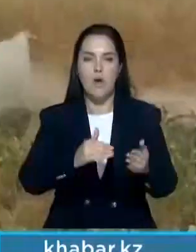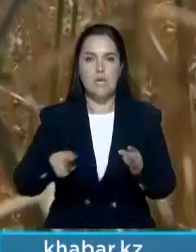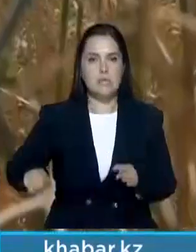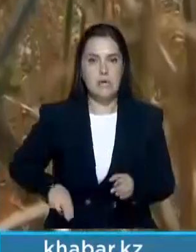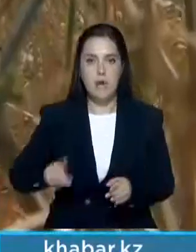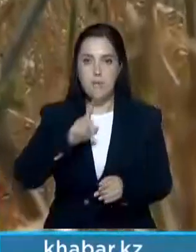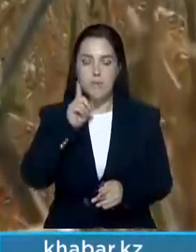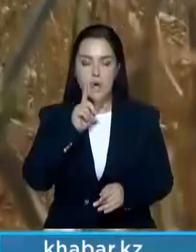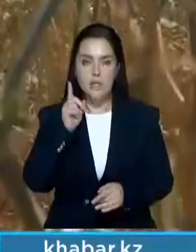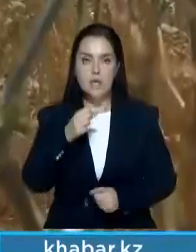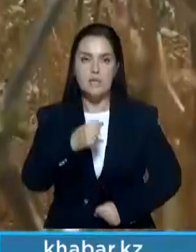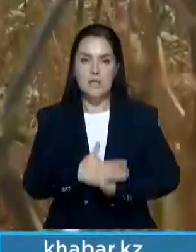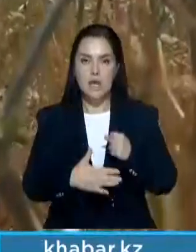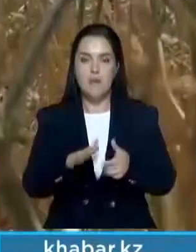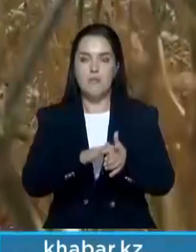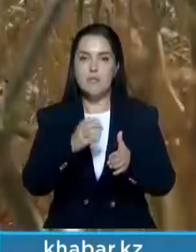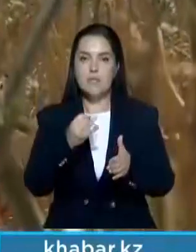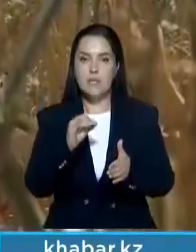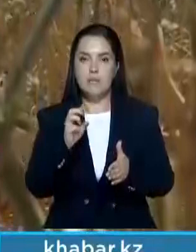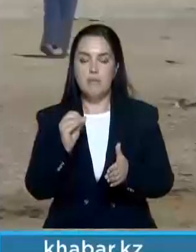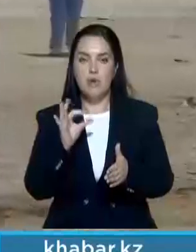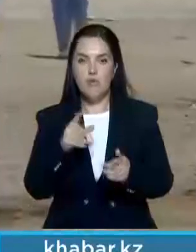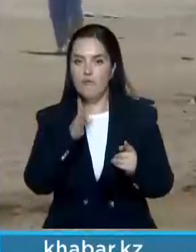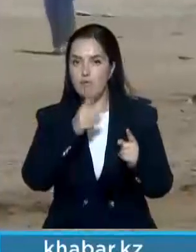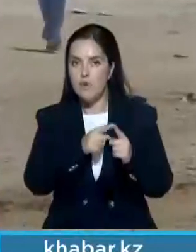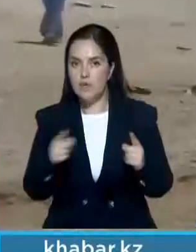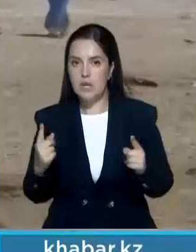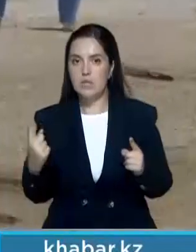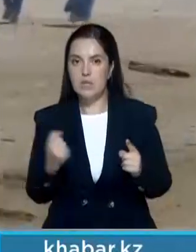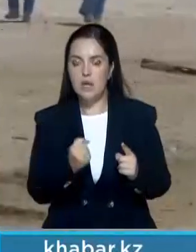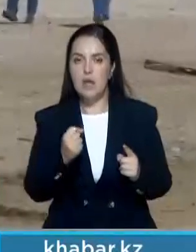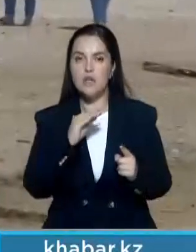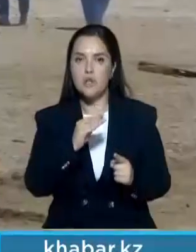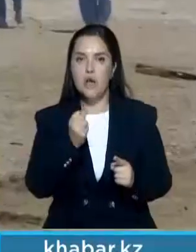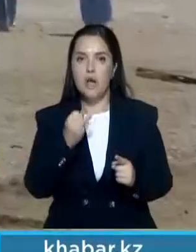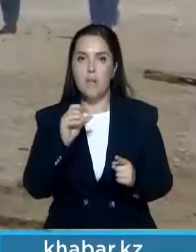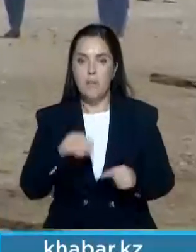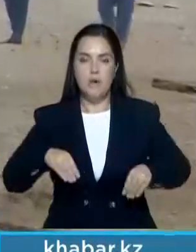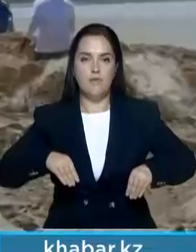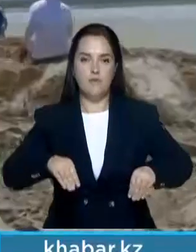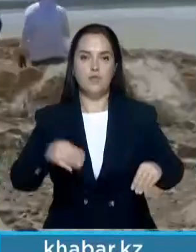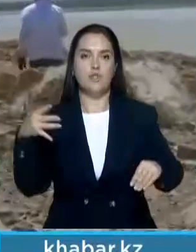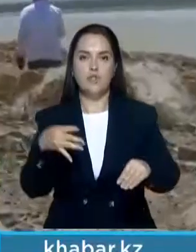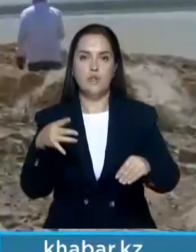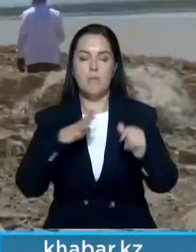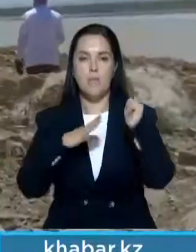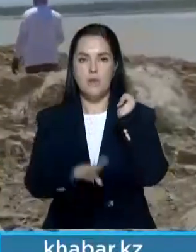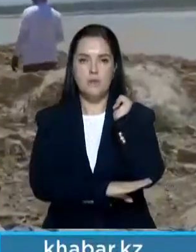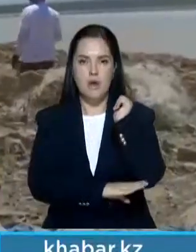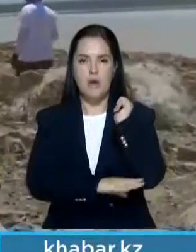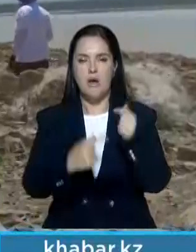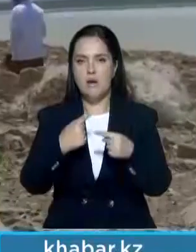ресурсного центра женисбек сейд бекова в течение недели жа слай мак в районе высадили почти 4.000 плодовых